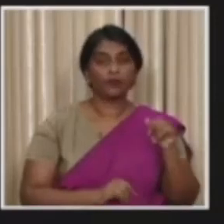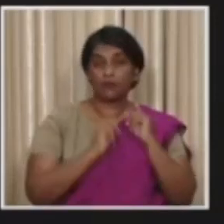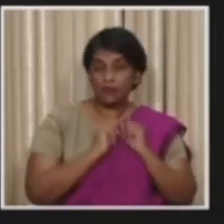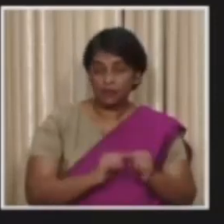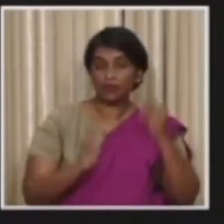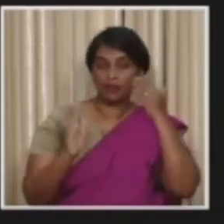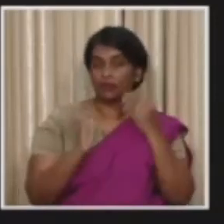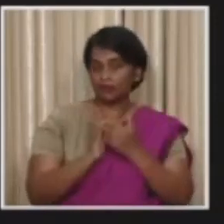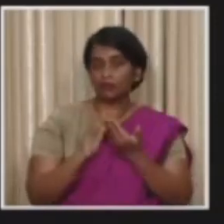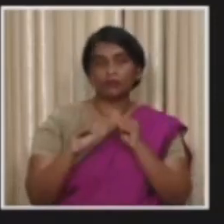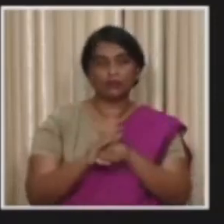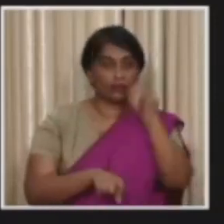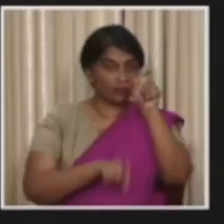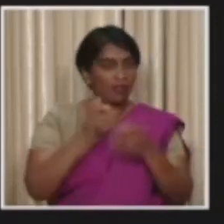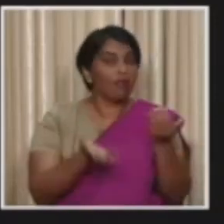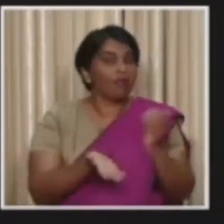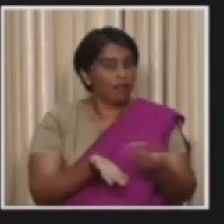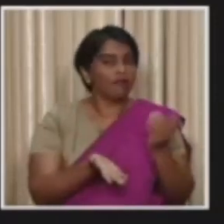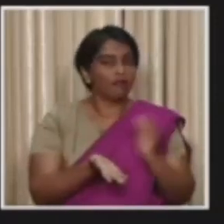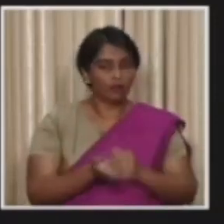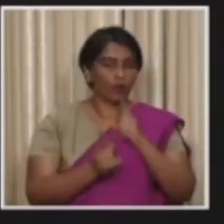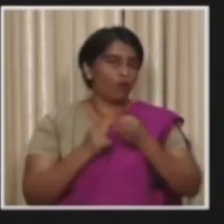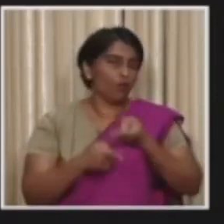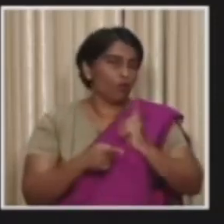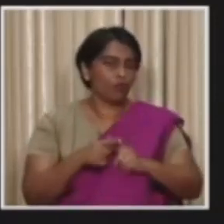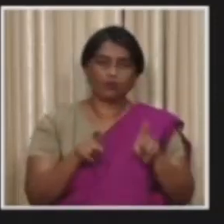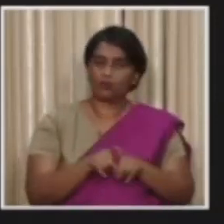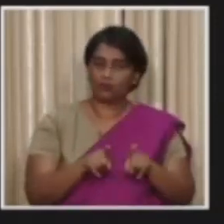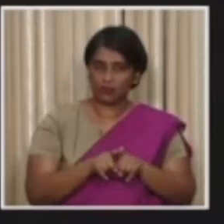අපරාධයට භාජනය වෙන අයව නැවත නැවතත් උදාහරණයක් ඇටියට